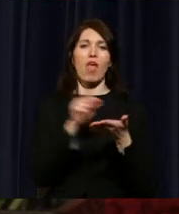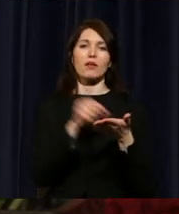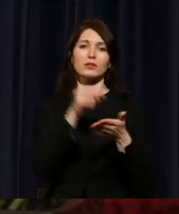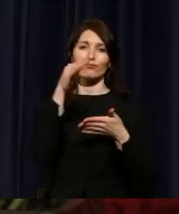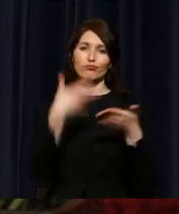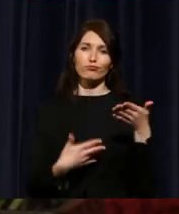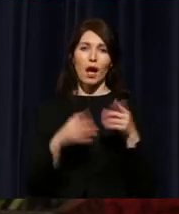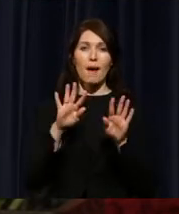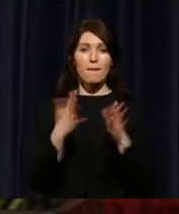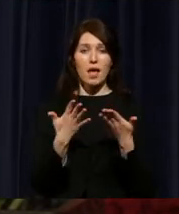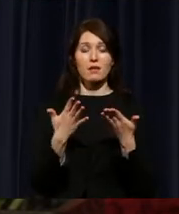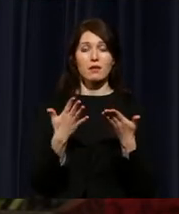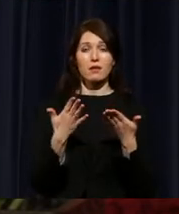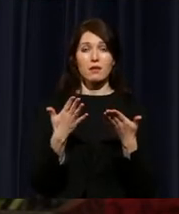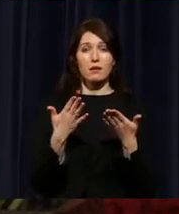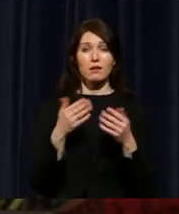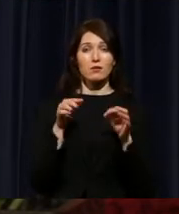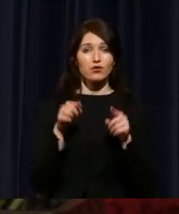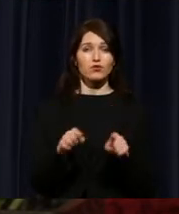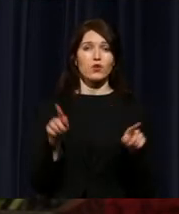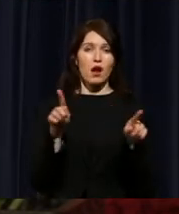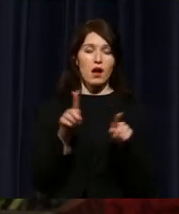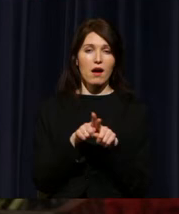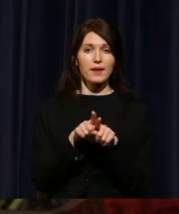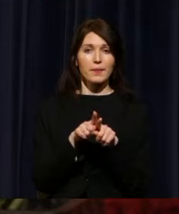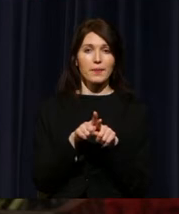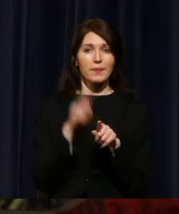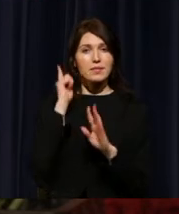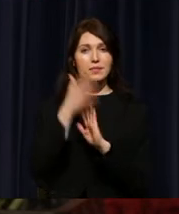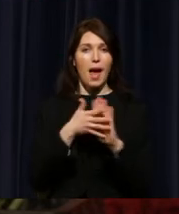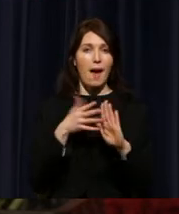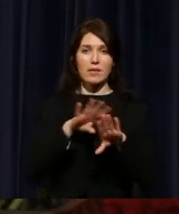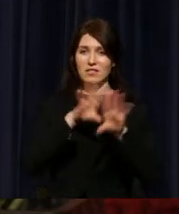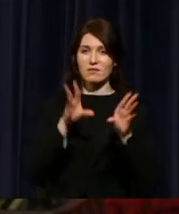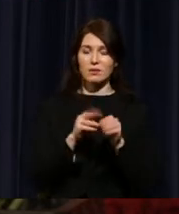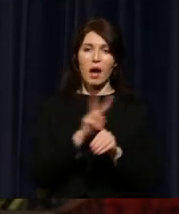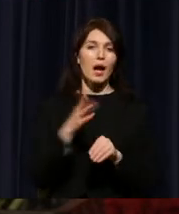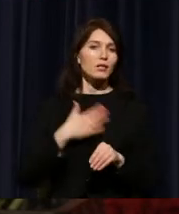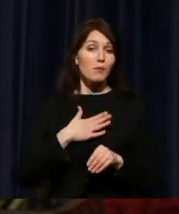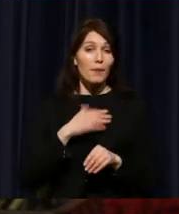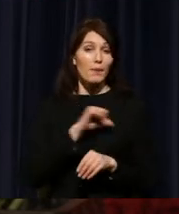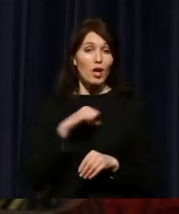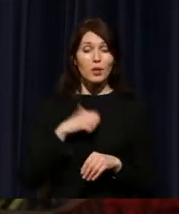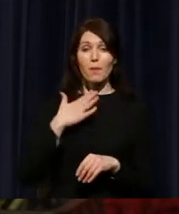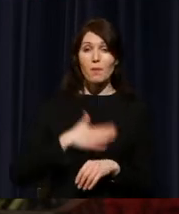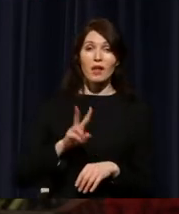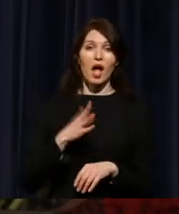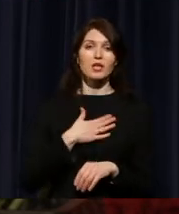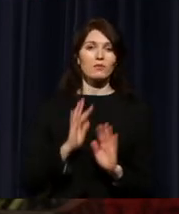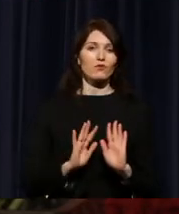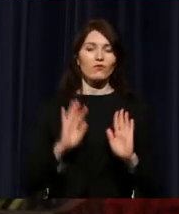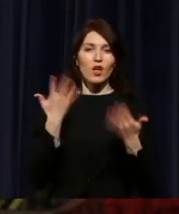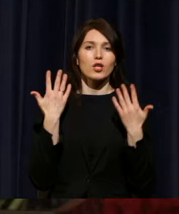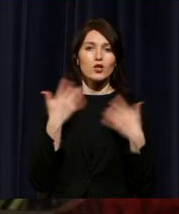jā, bet tas ir arī, nu, teiksim, saprast vispār, kas man patīk, kas man padodas arī, teiksim,